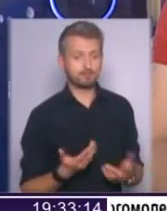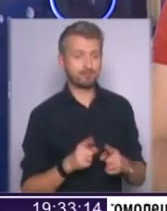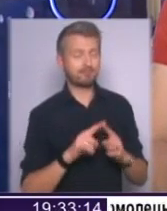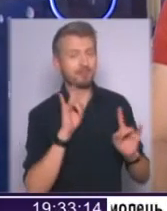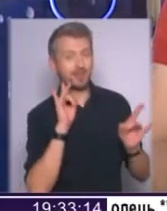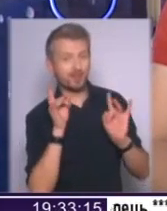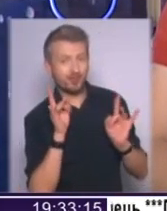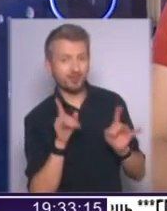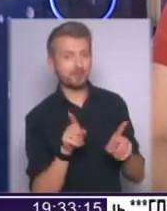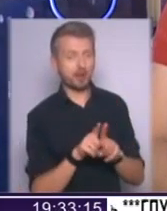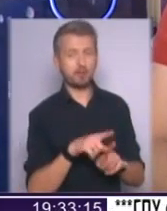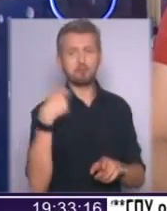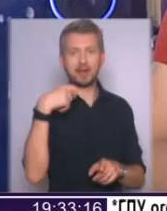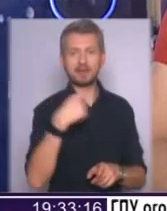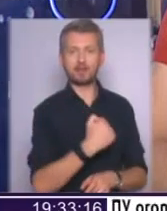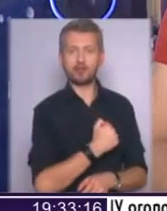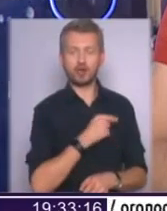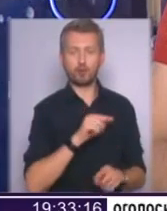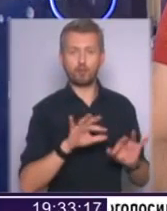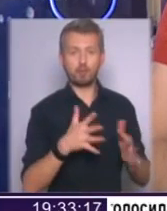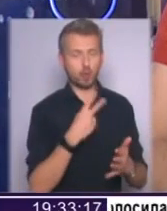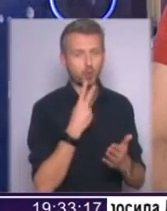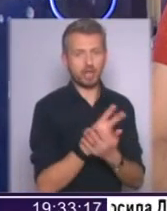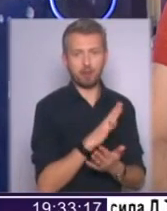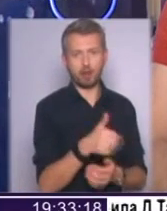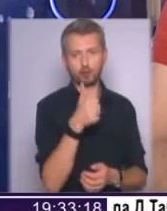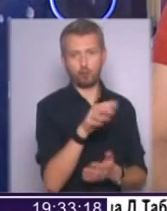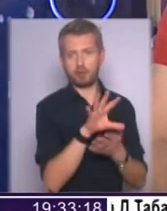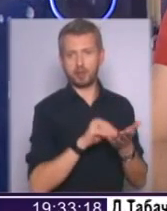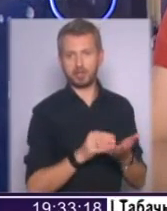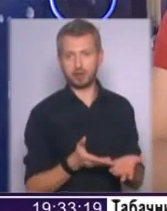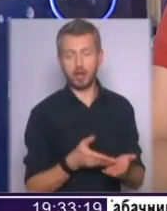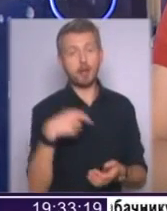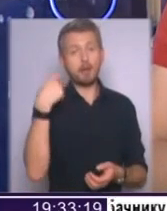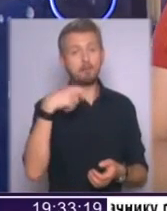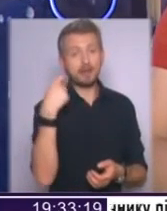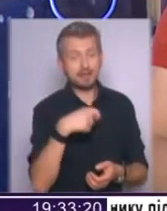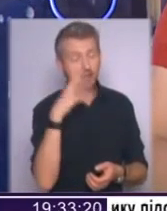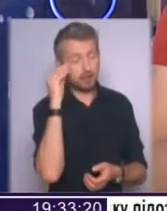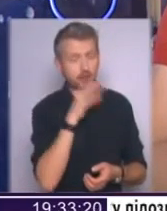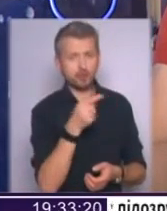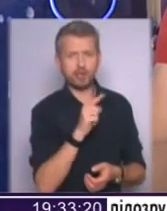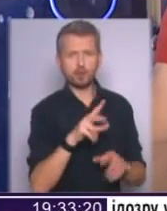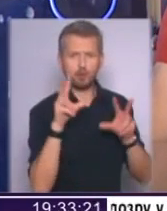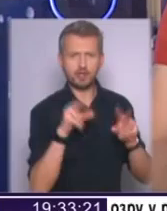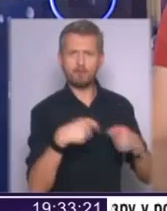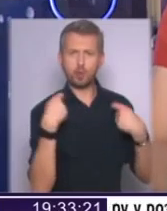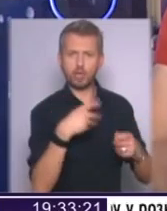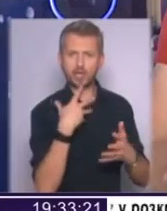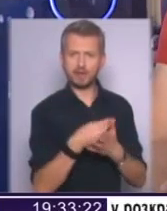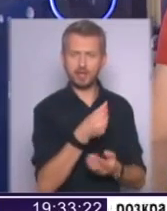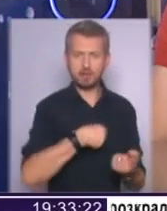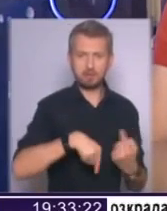да, але президент, на жаль, в цьому випадку теж не показує добрий приклад. Да, тому що президент, незважаючи на те, що він обіцяв продати свій бізнес, да, але це